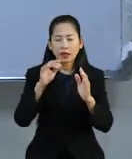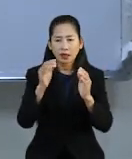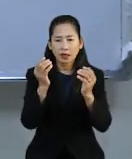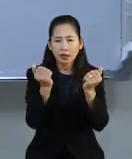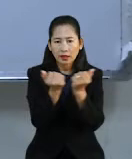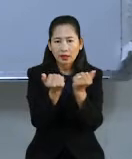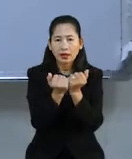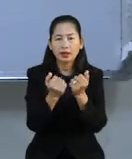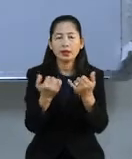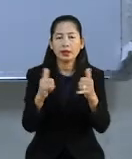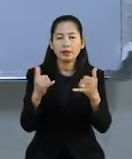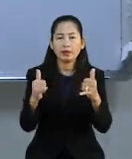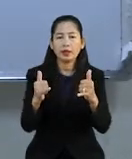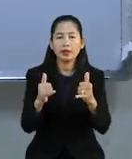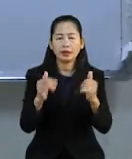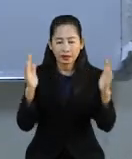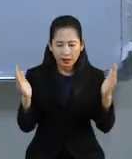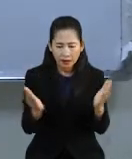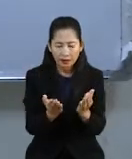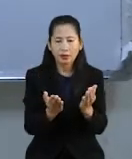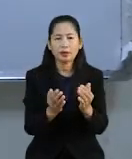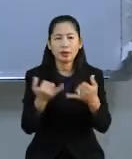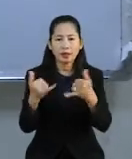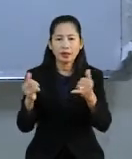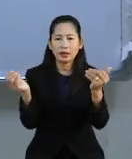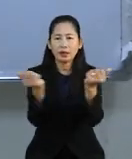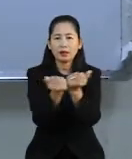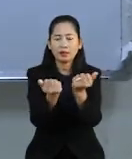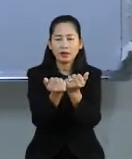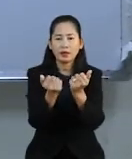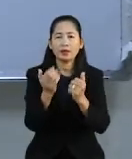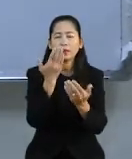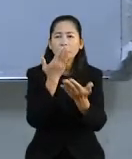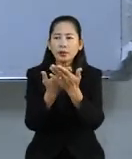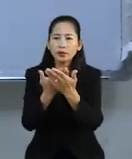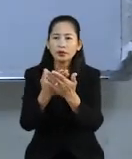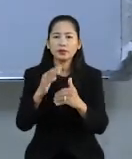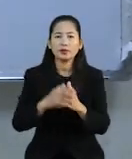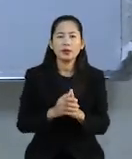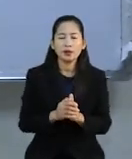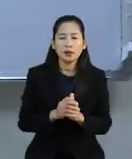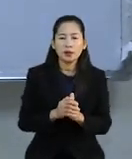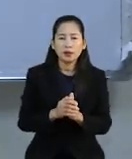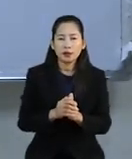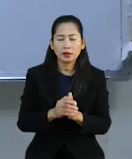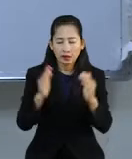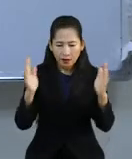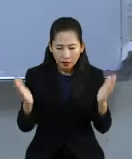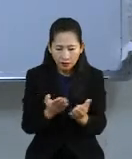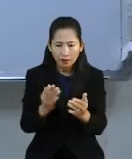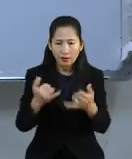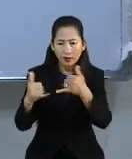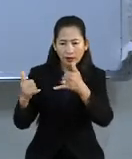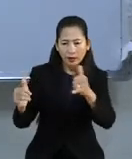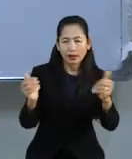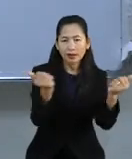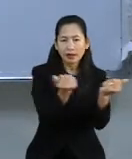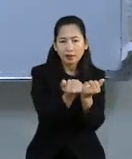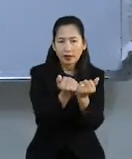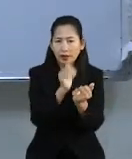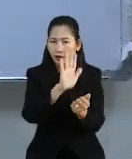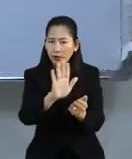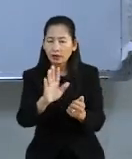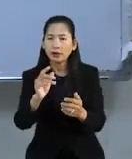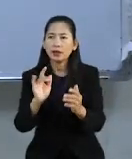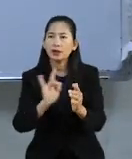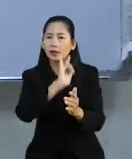đập bài nè con á. Chà này nóm ẩm bí ca lên đập bài. Chà con chan. Chẳng khăn ông ca này nóm ẩm bí ca lên đập bài. Con trai pra